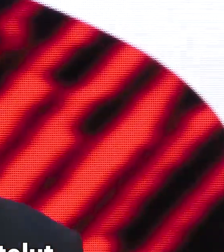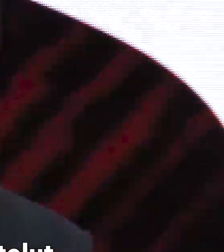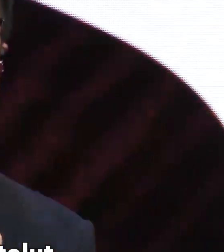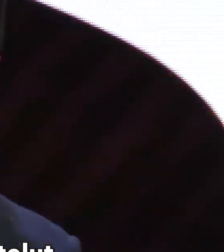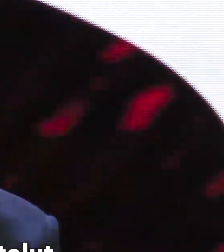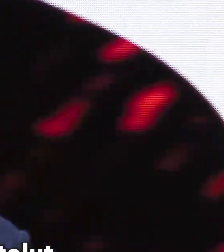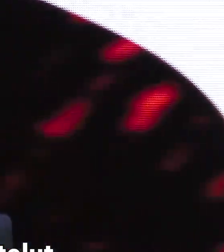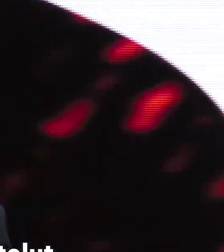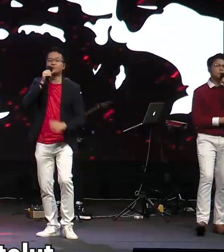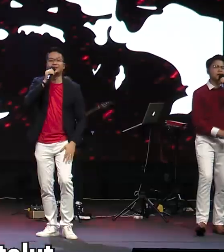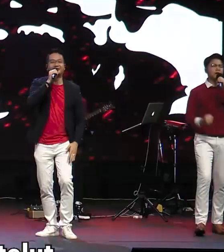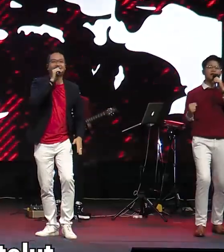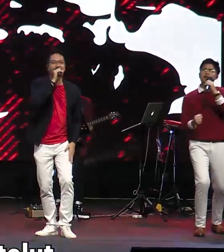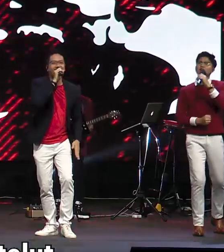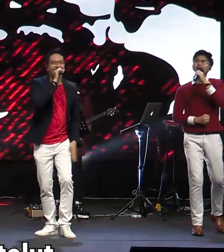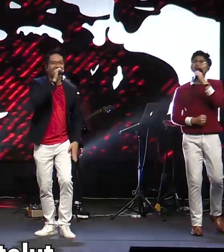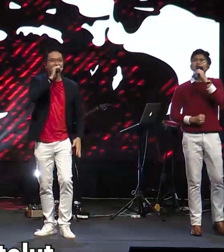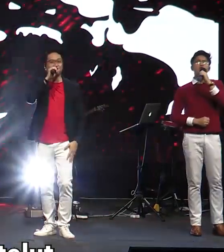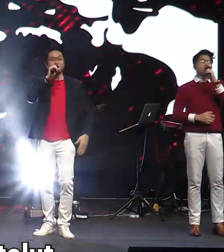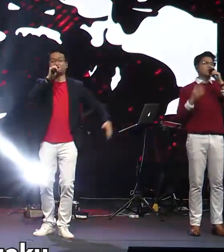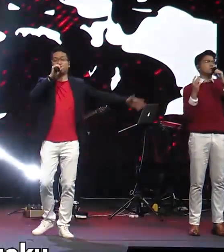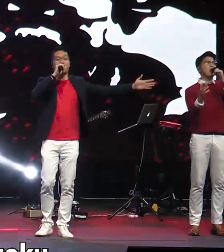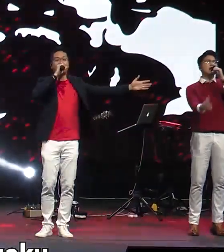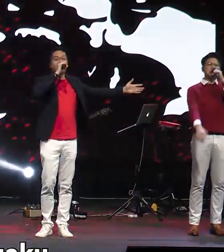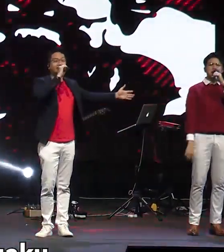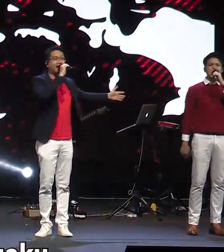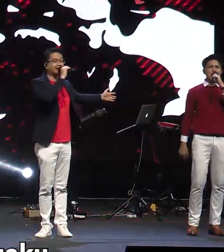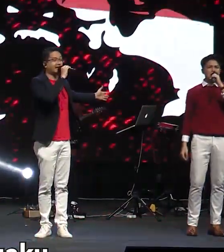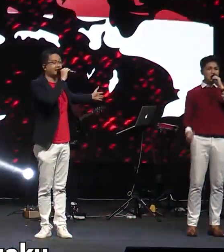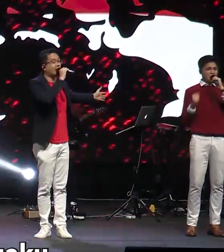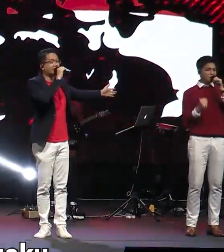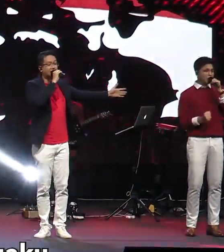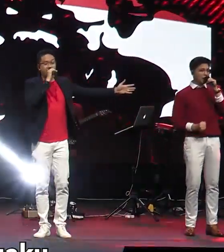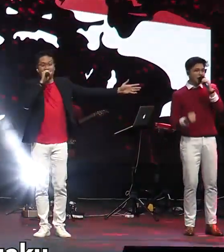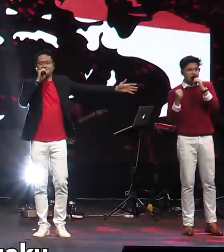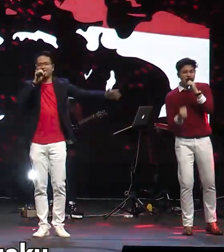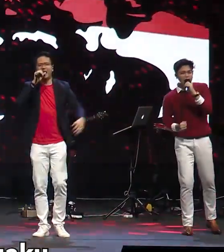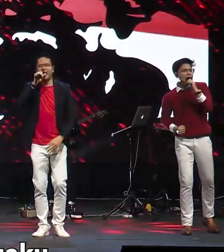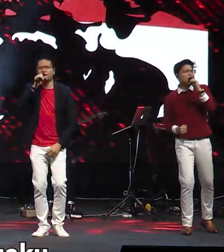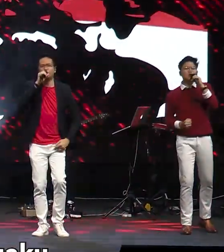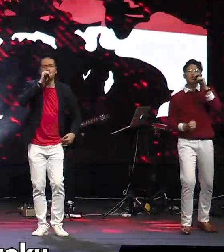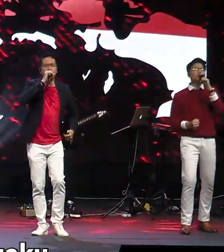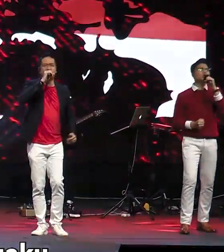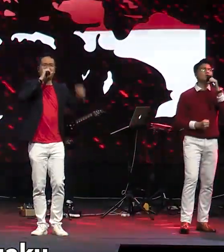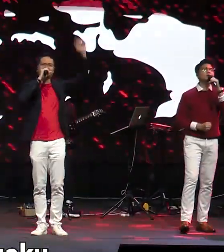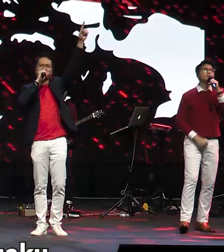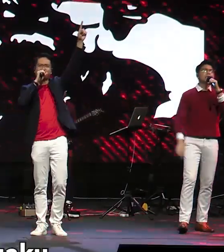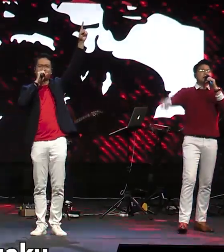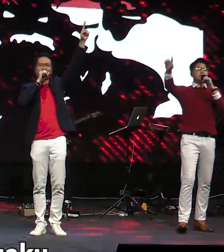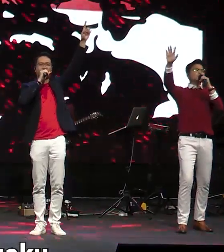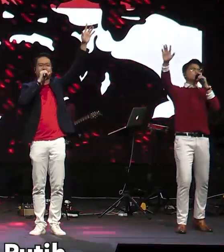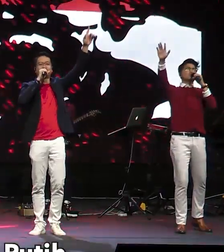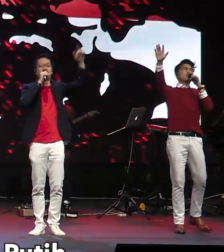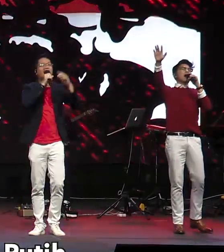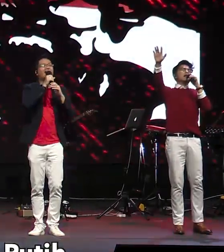hingga setiap lutut bertelut, semua lidah kan mengaku